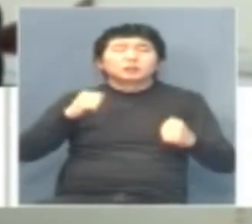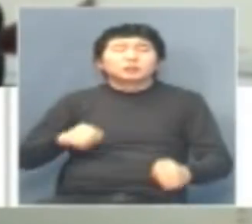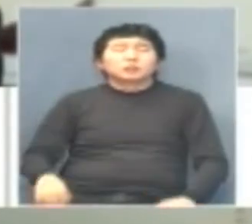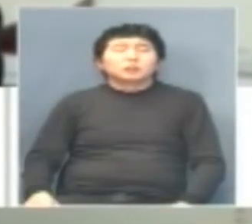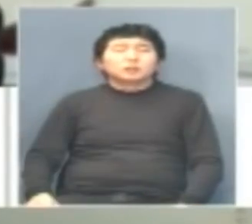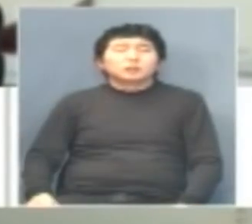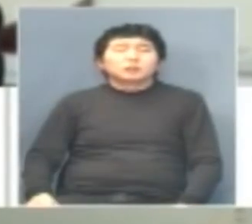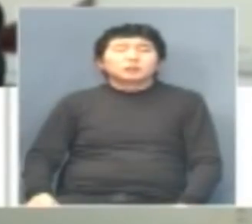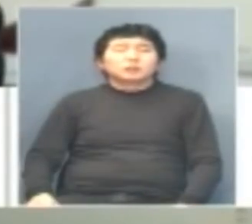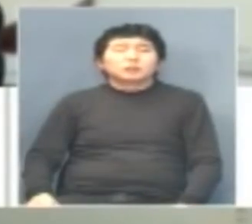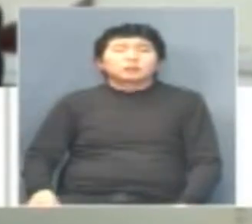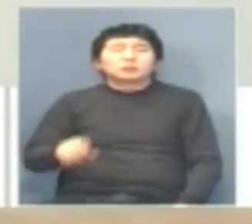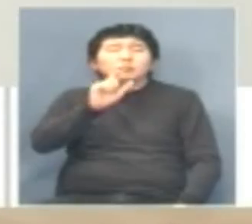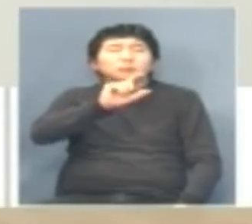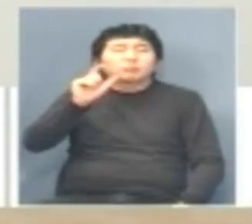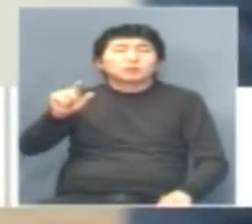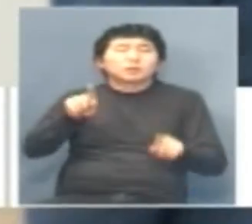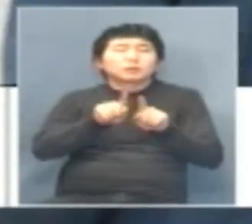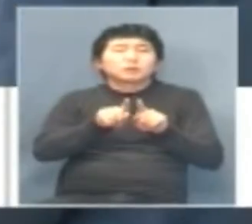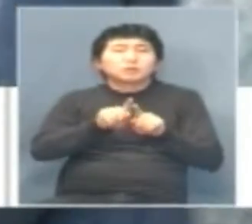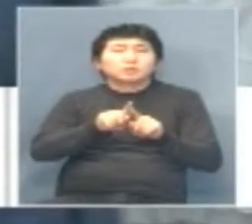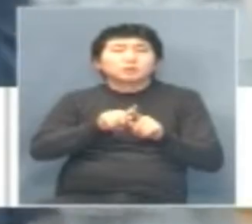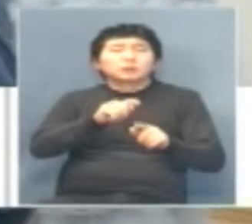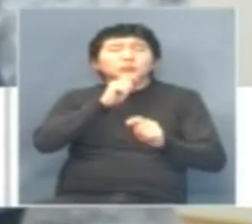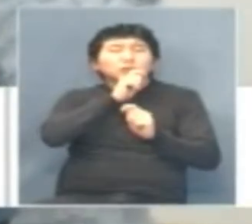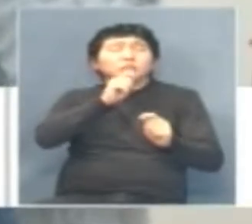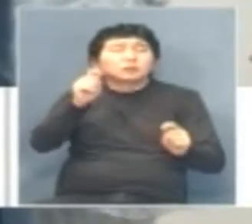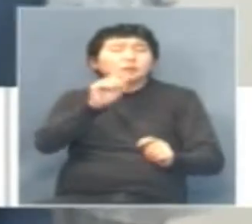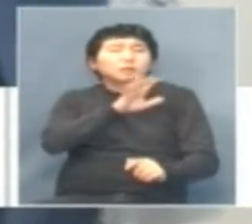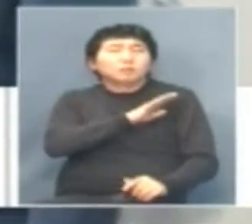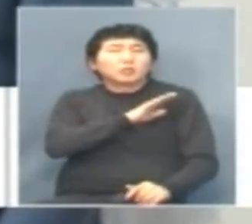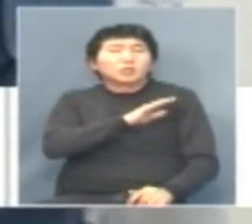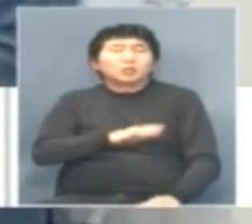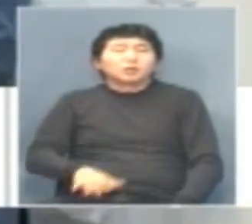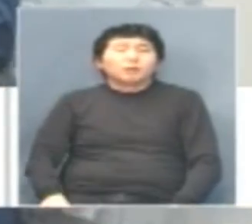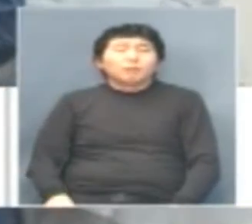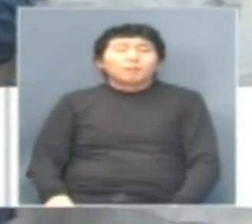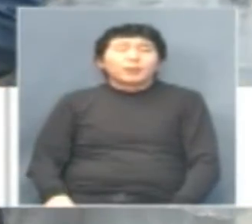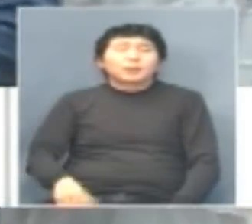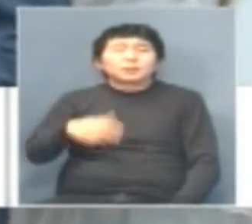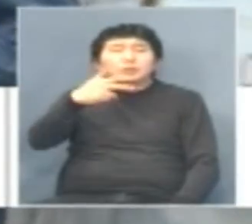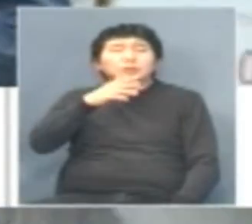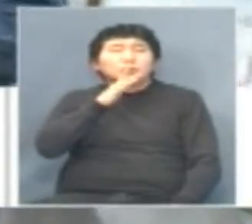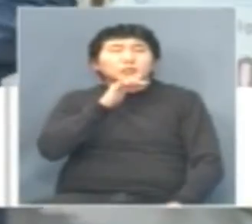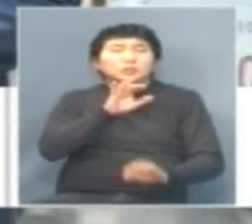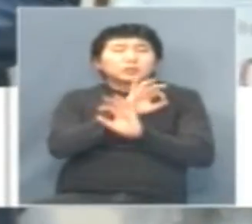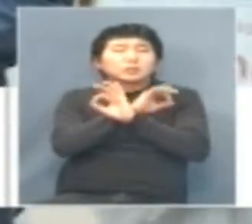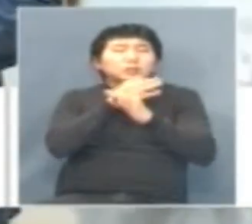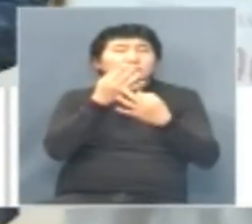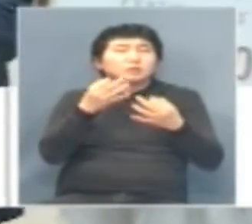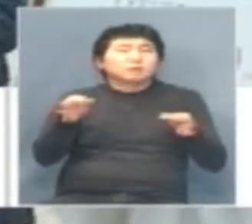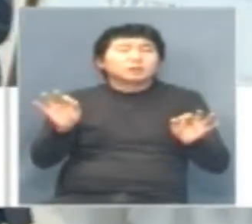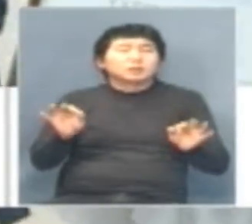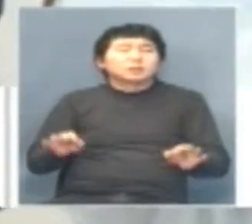өтті. Кәсіптік оқыту мамандығының 4-ші курс студенті Құрбанбек Төсеген Қазақстан тәуелсіздігінің 30 жылдығына арналған жауынгерлік